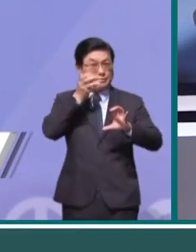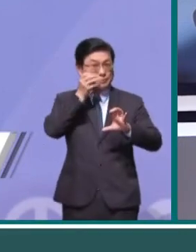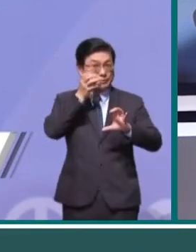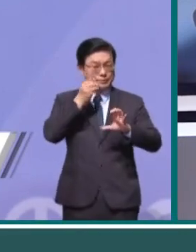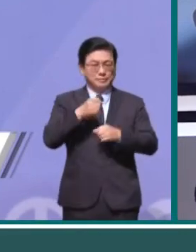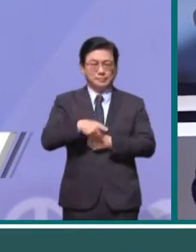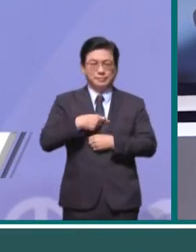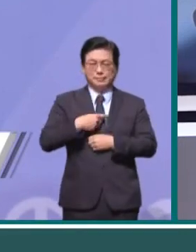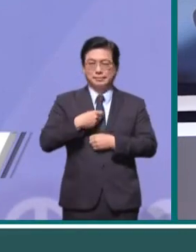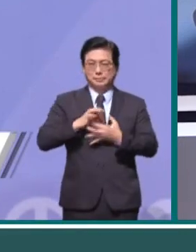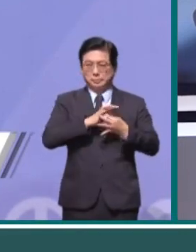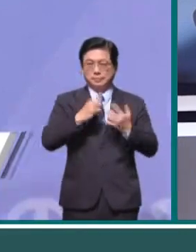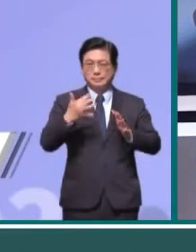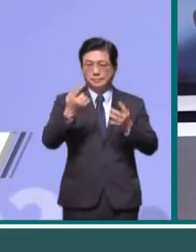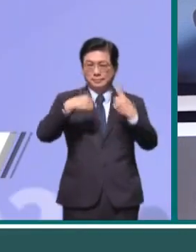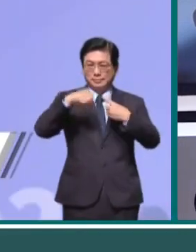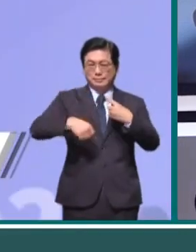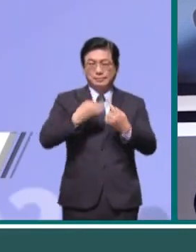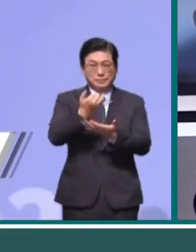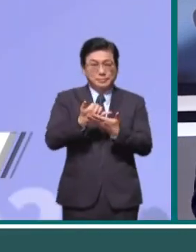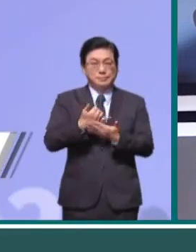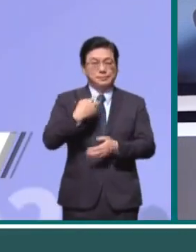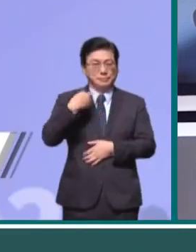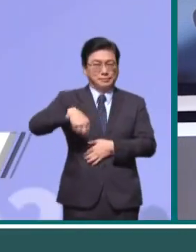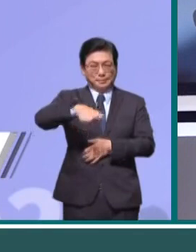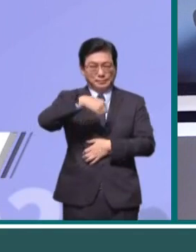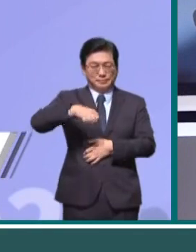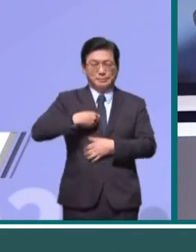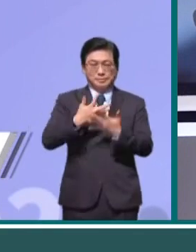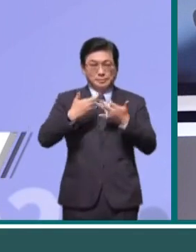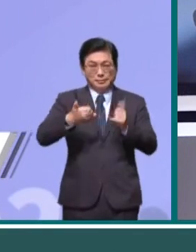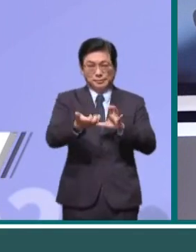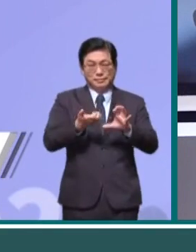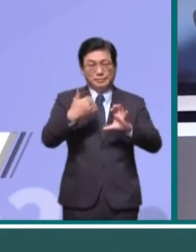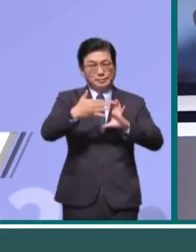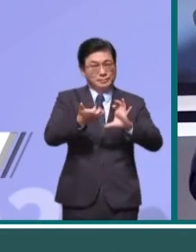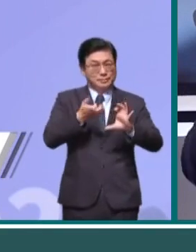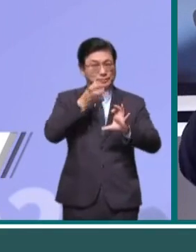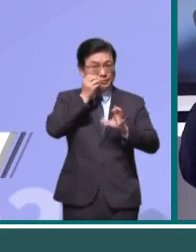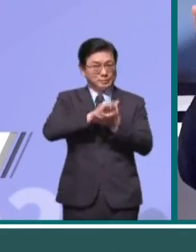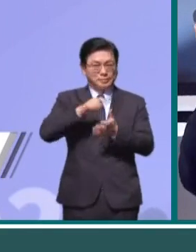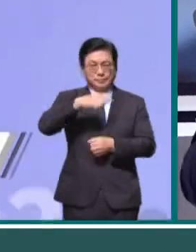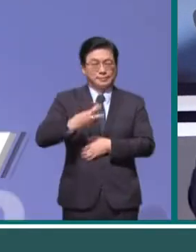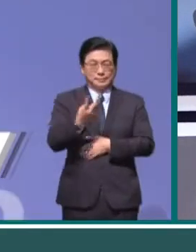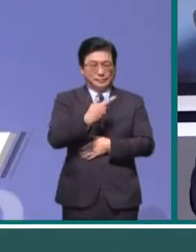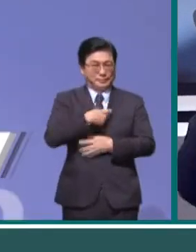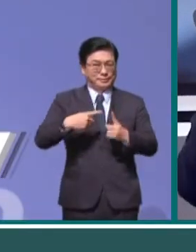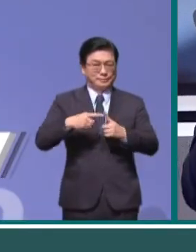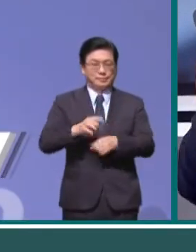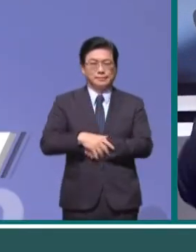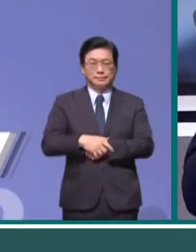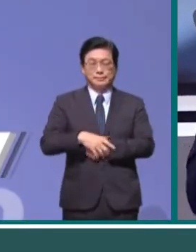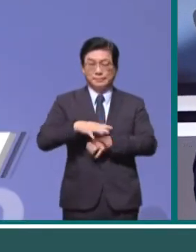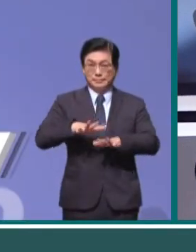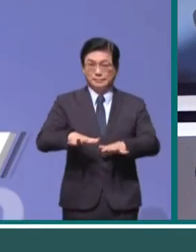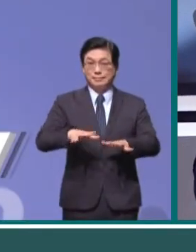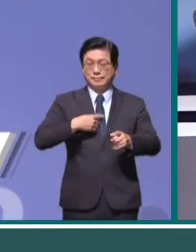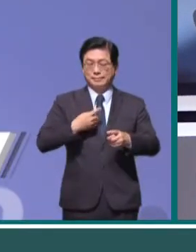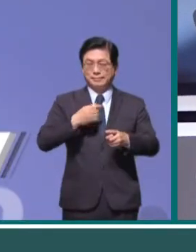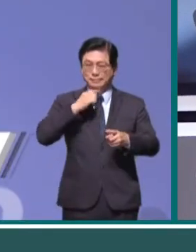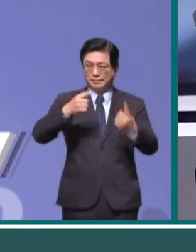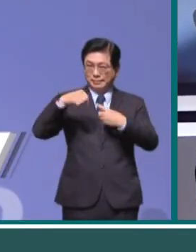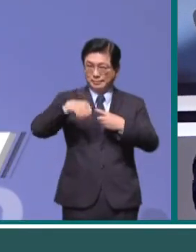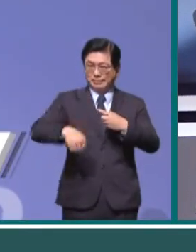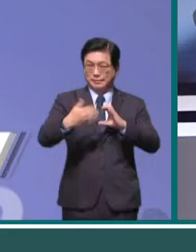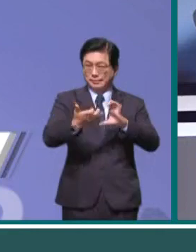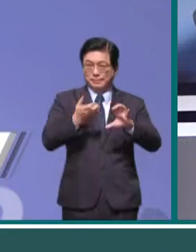之前你们一直要求说高端要公布采购价格，好，高端公司说那卫福部因为合约保密，我不能公布，那我们公司